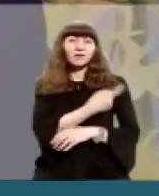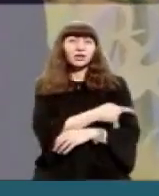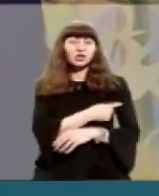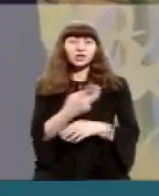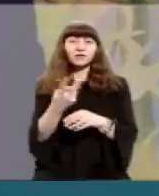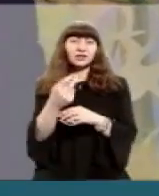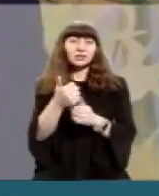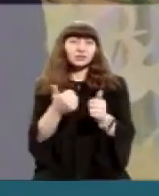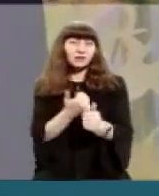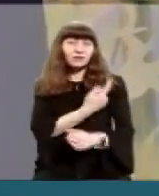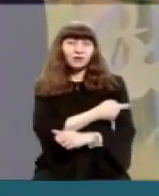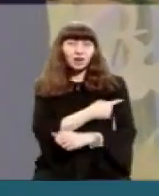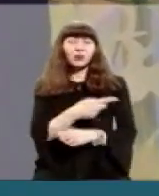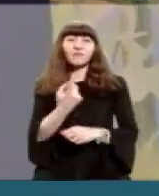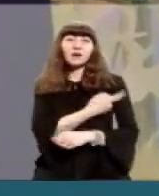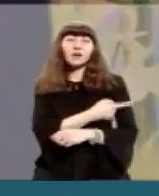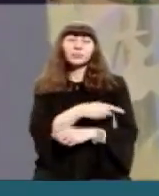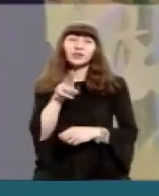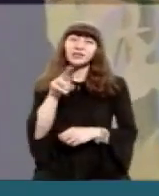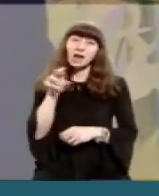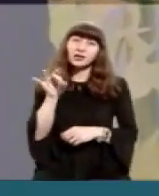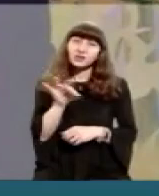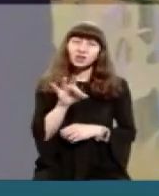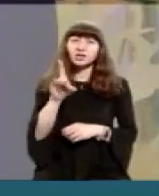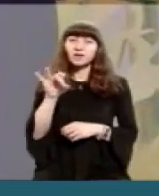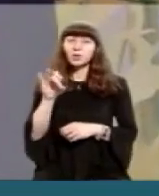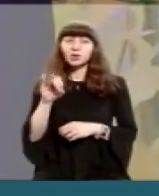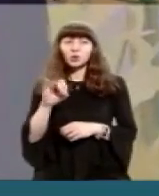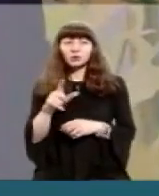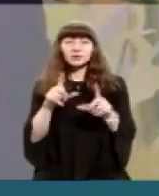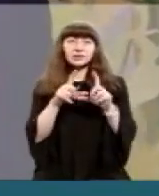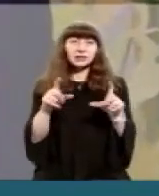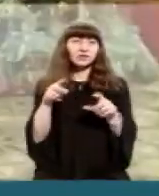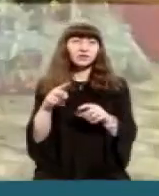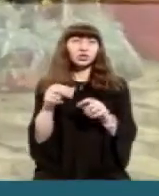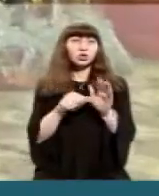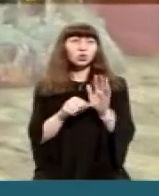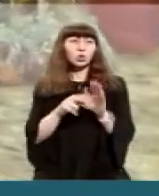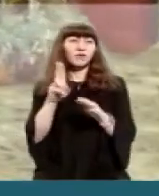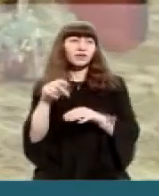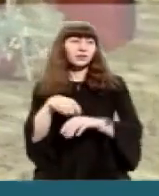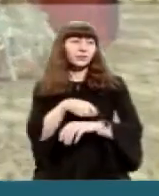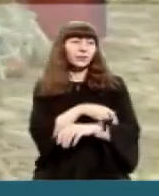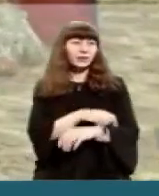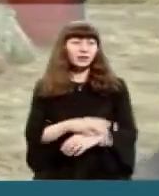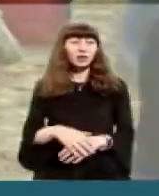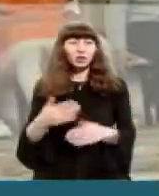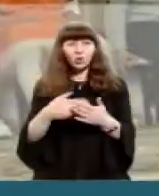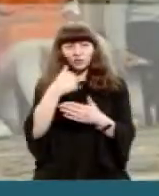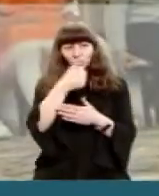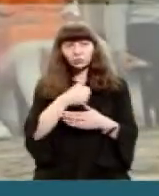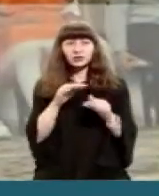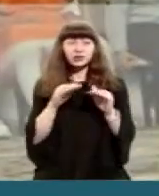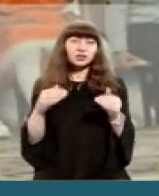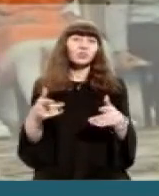врача дополнительно, это врач-педиатр-невропатолог. Общая площадь здания – это 2600 квадратов. Новый год – праздник традиции. Каждый год